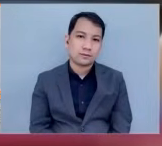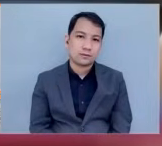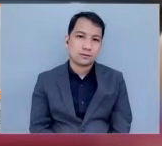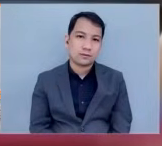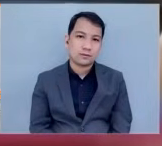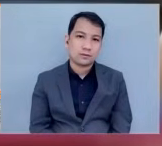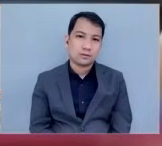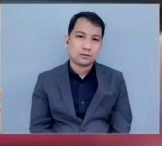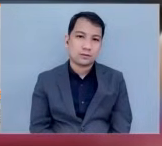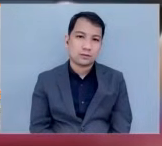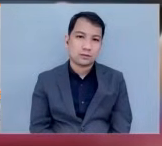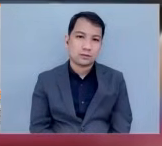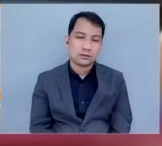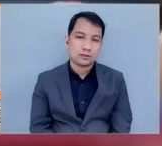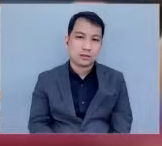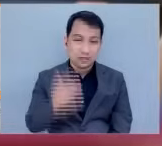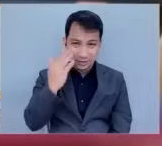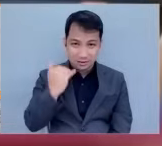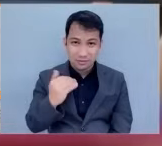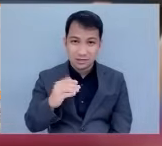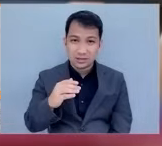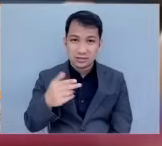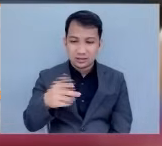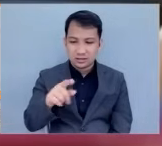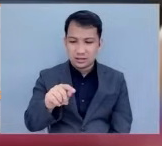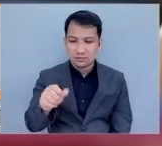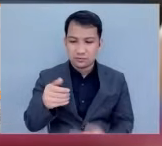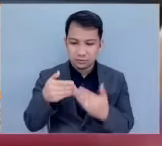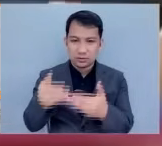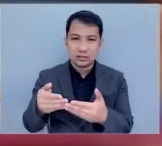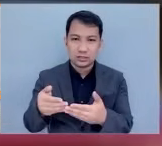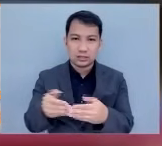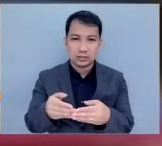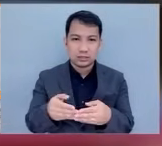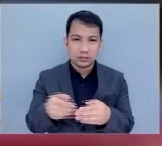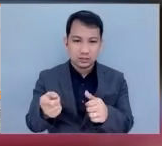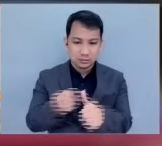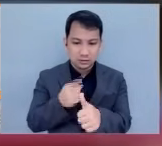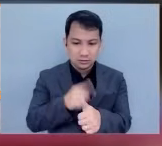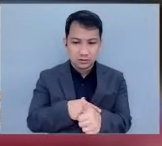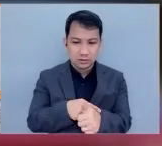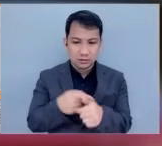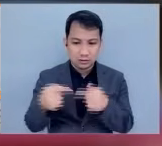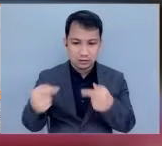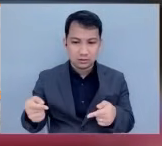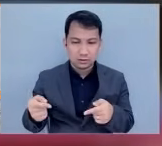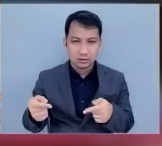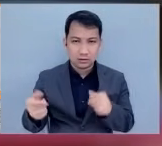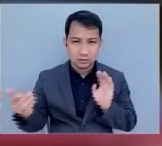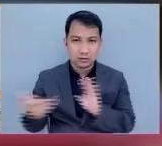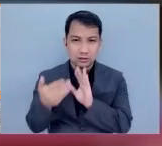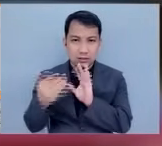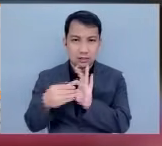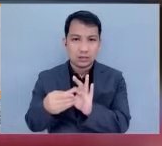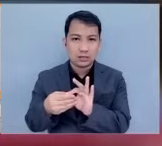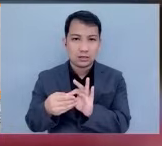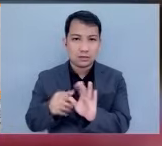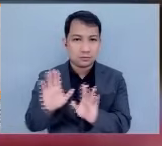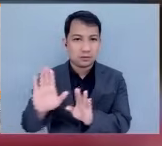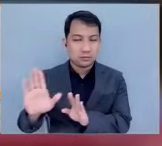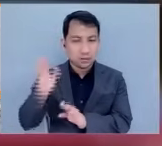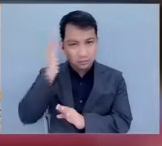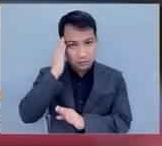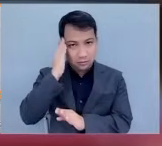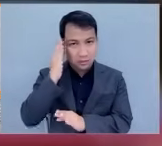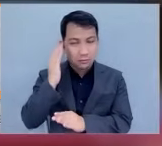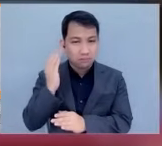Nagputol-putol na eh. Kasi kung hot pursuit yan, yung first lang na nag-engage kayo, nakaharap mo, kung ikaw ay may personal